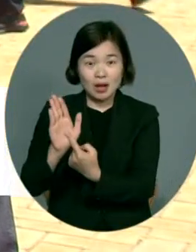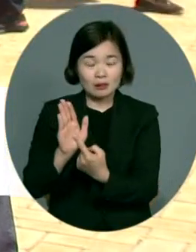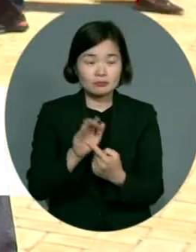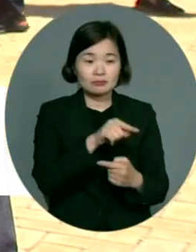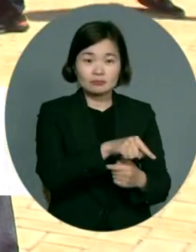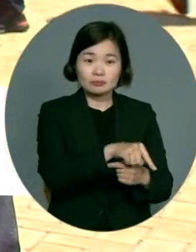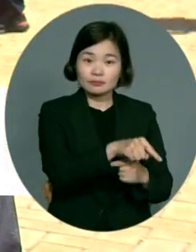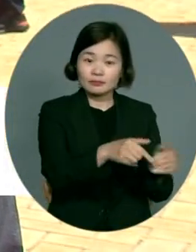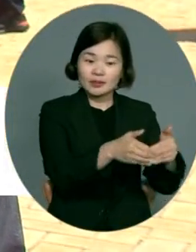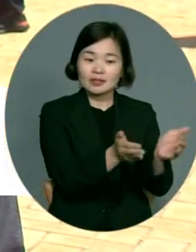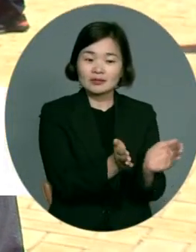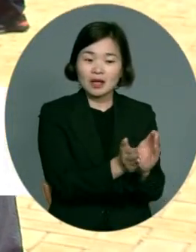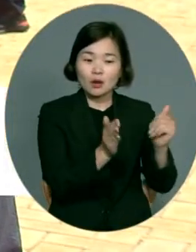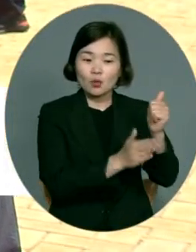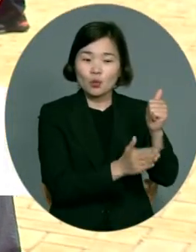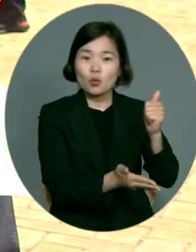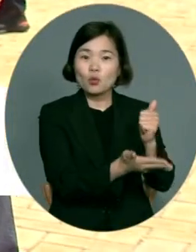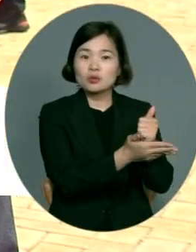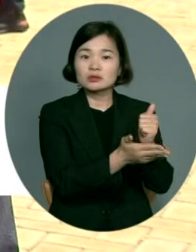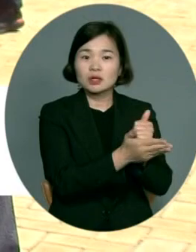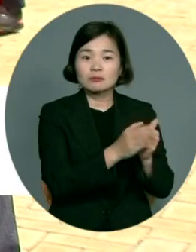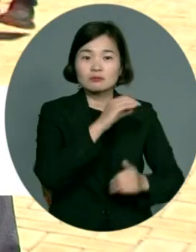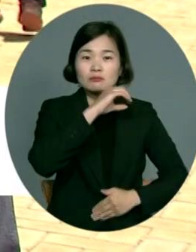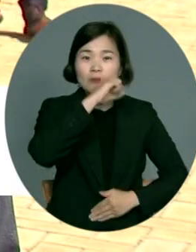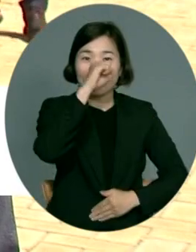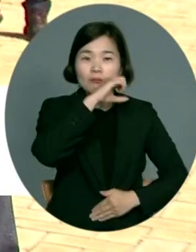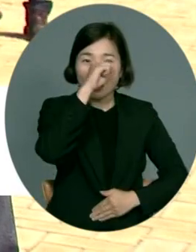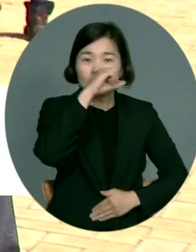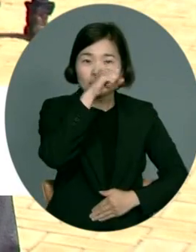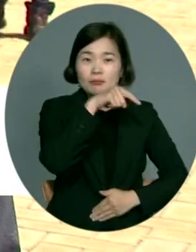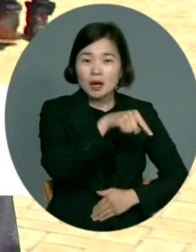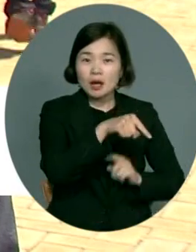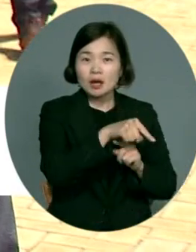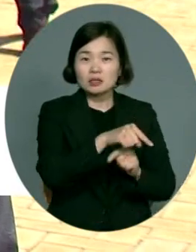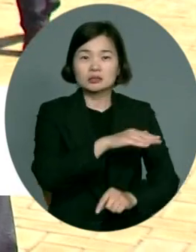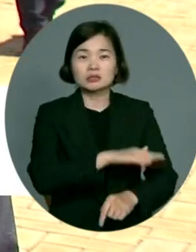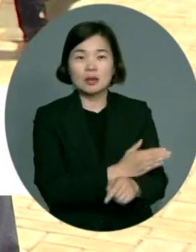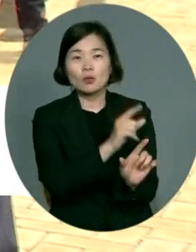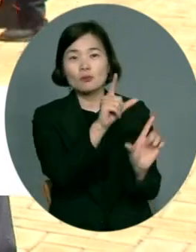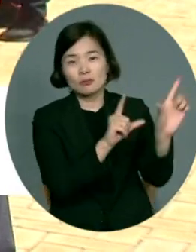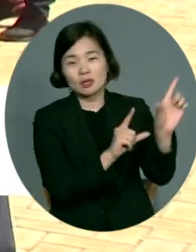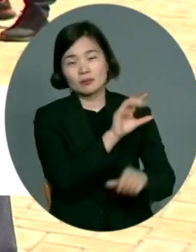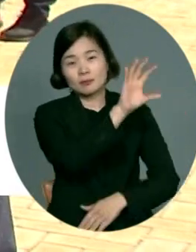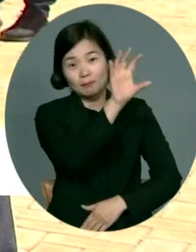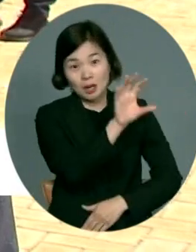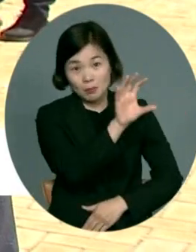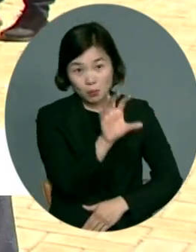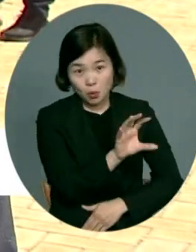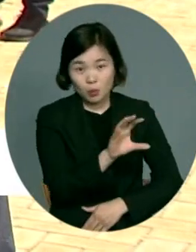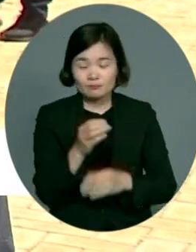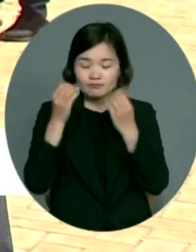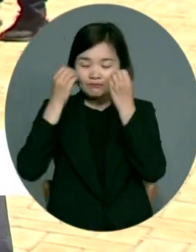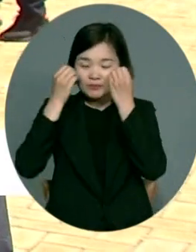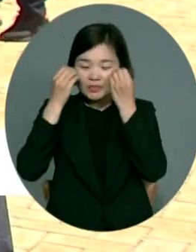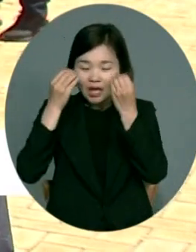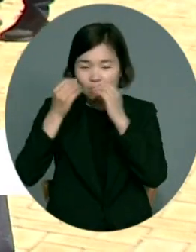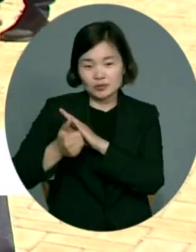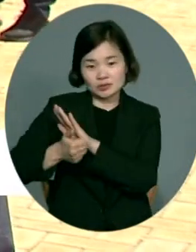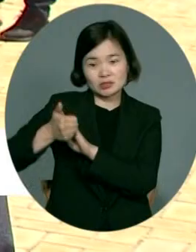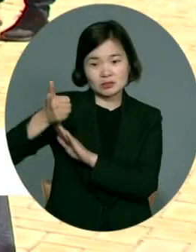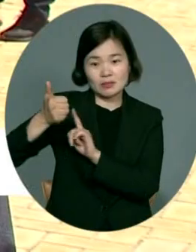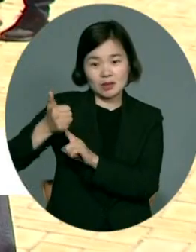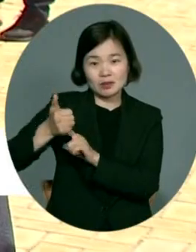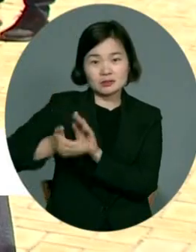공천만 받으면 당선이라고 하는 잘못된 상황이 초래되고 있습니다. 새로운 희망을 만들어내기